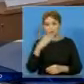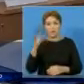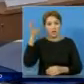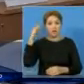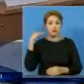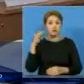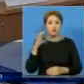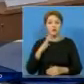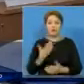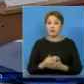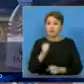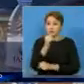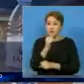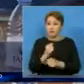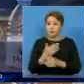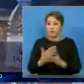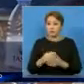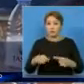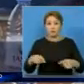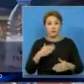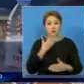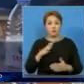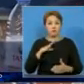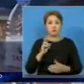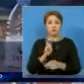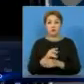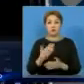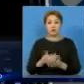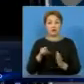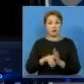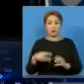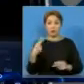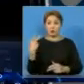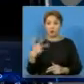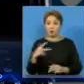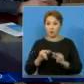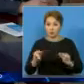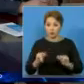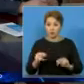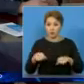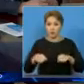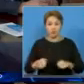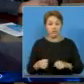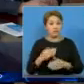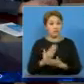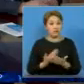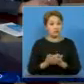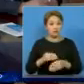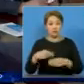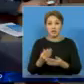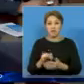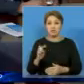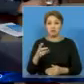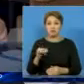саласының 800 қызметкерінен кәсіподаққа түрлі өтініш түскен. Оның ішінде 30 мұғалімге заңгерлер құқықтық кеңес берді. Сонымен қатар Темір,